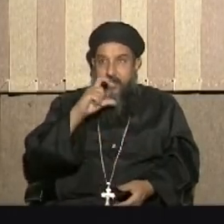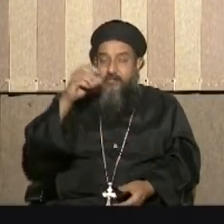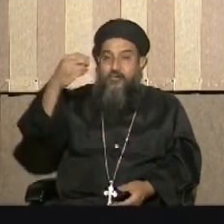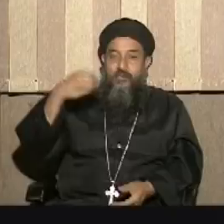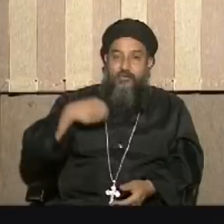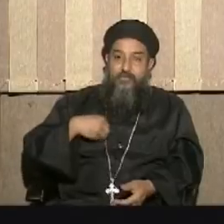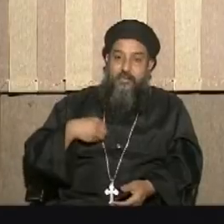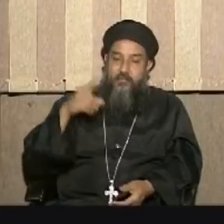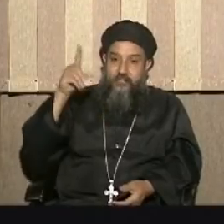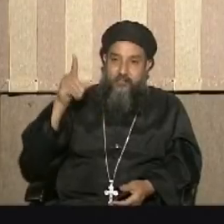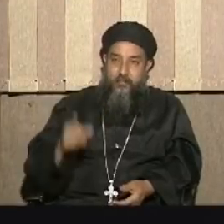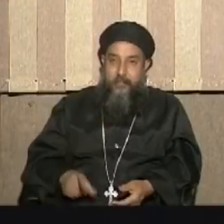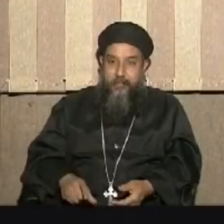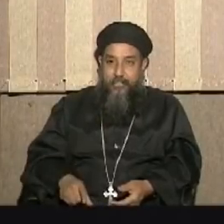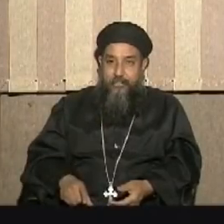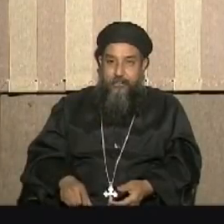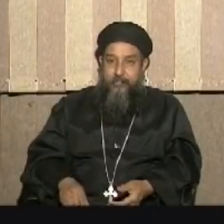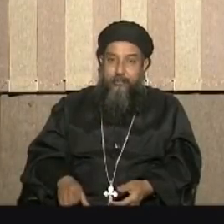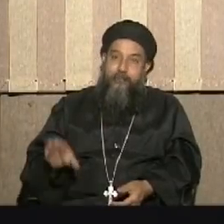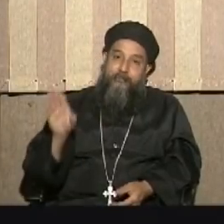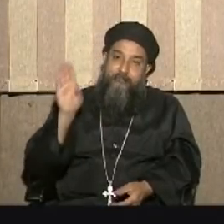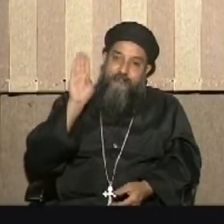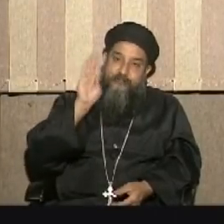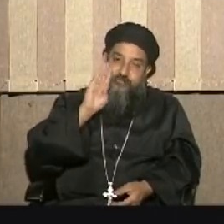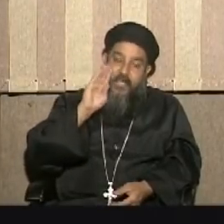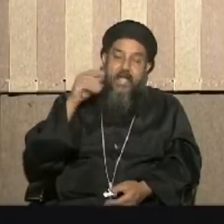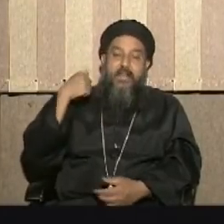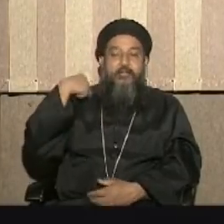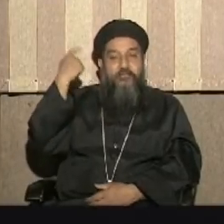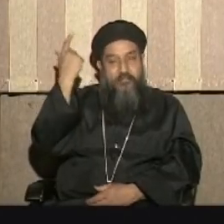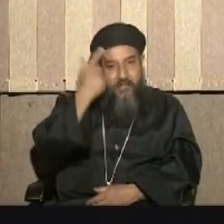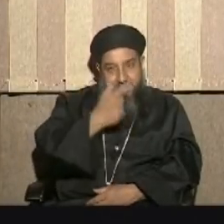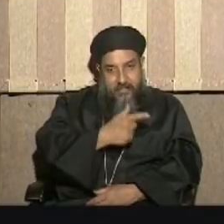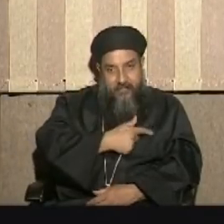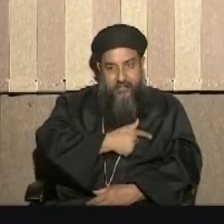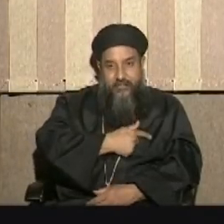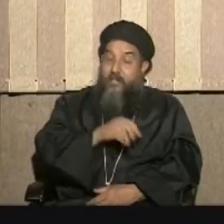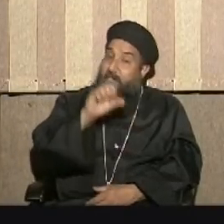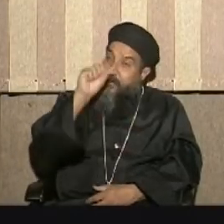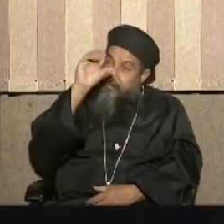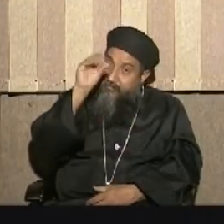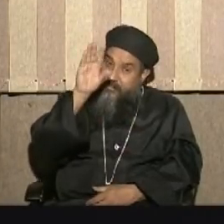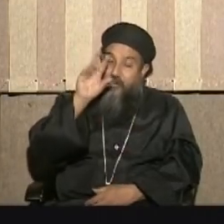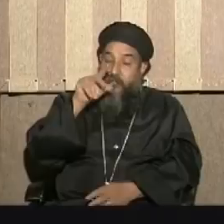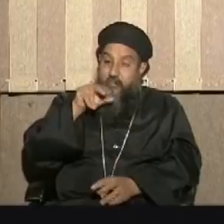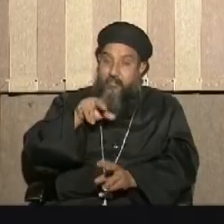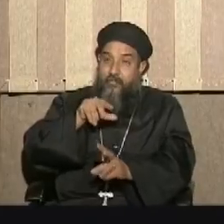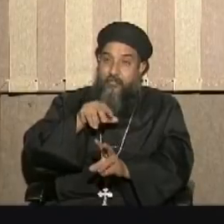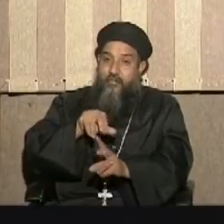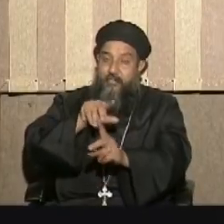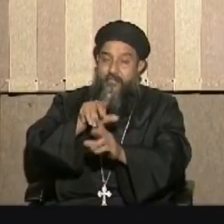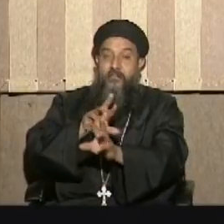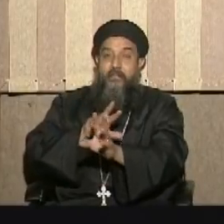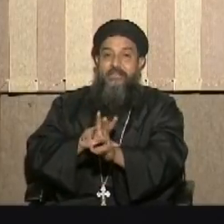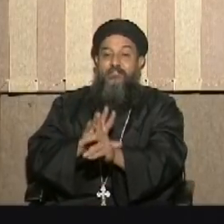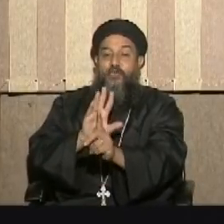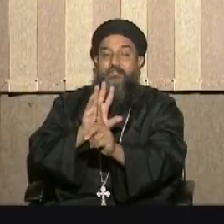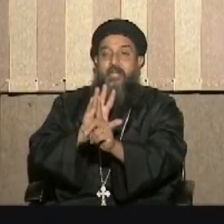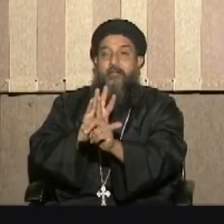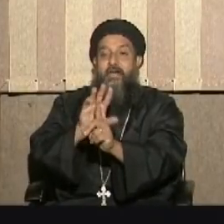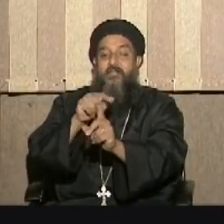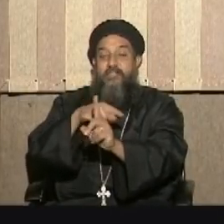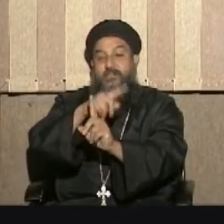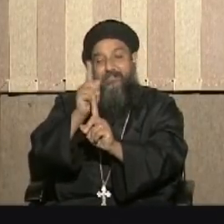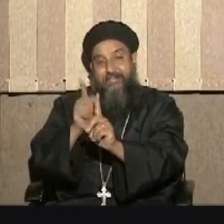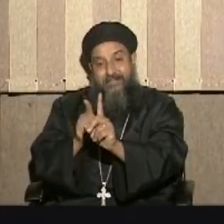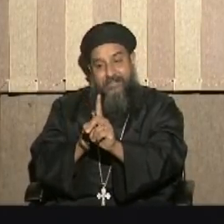ربنا إلكم، وزيار الشهداء والقديسين شموع بتنور إلكم الطريق الجديد